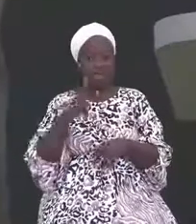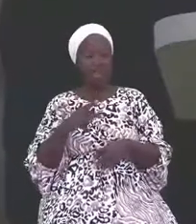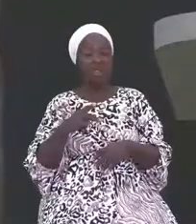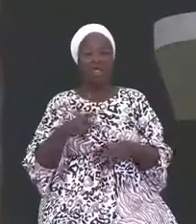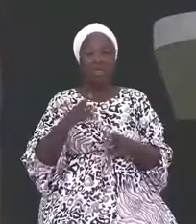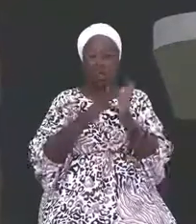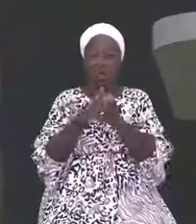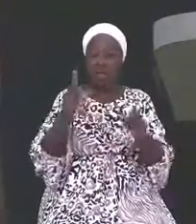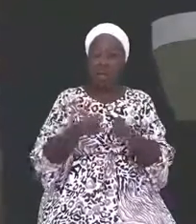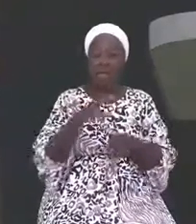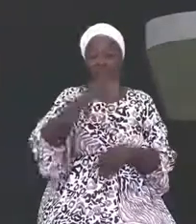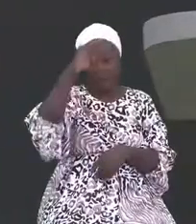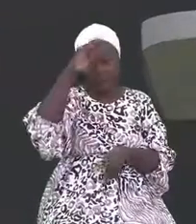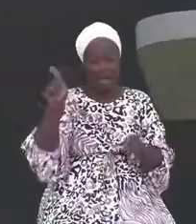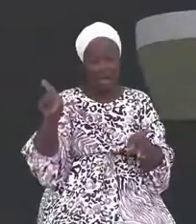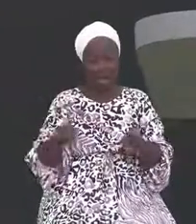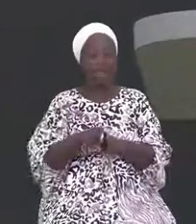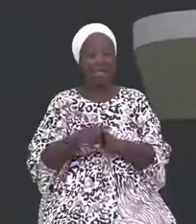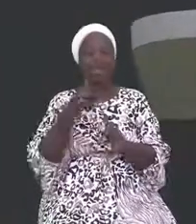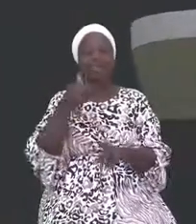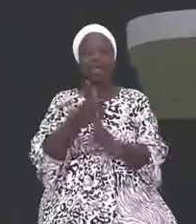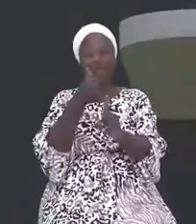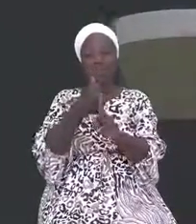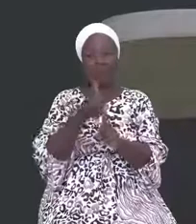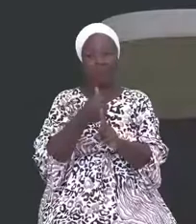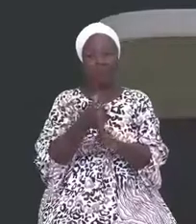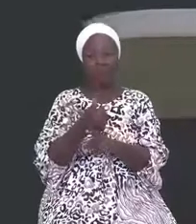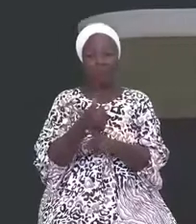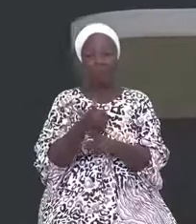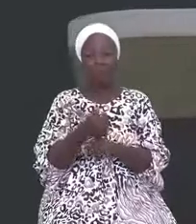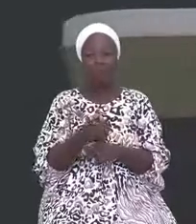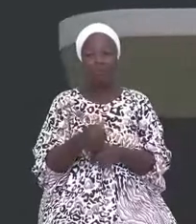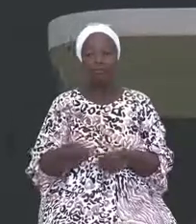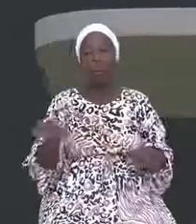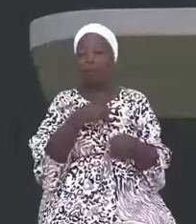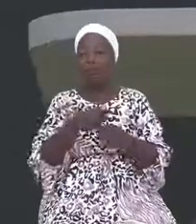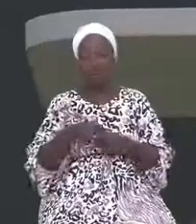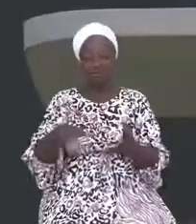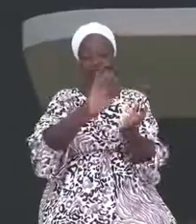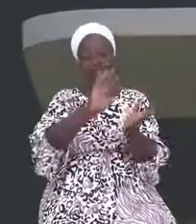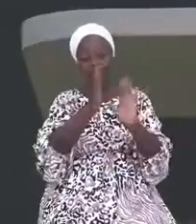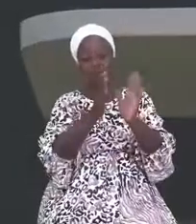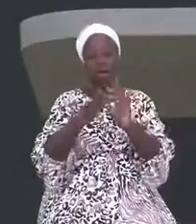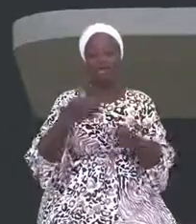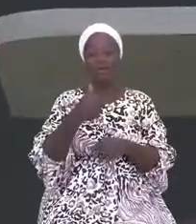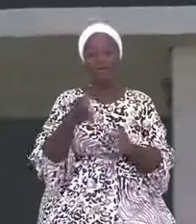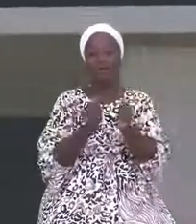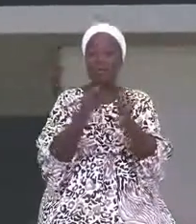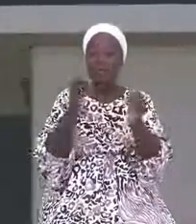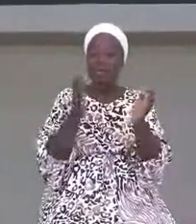homme, comme lui. Et il se comparait à Jésus-Christ. Il